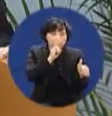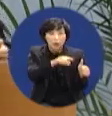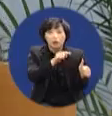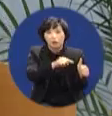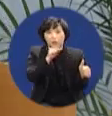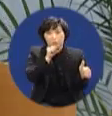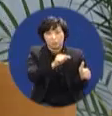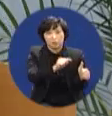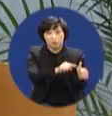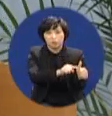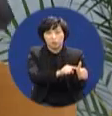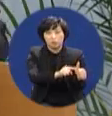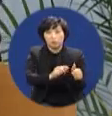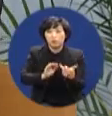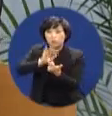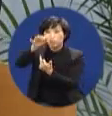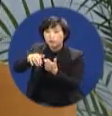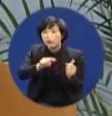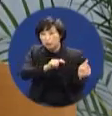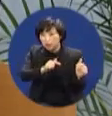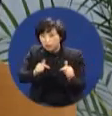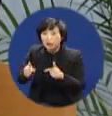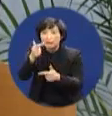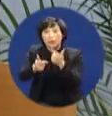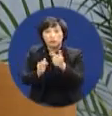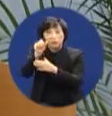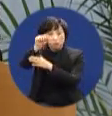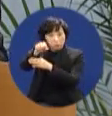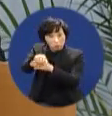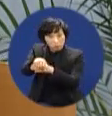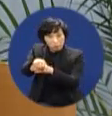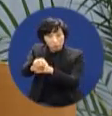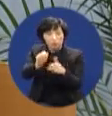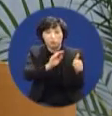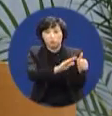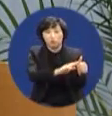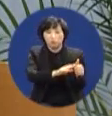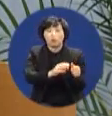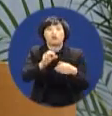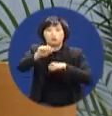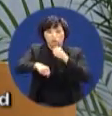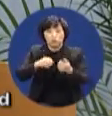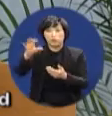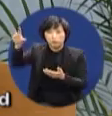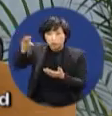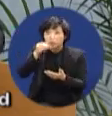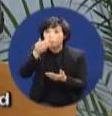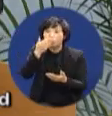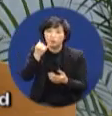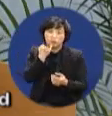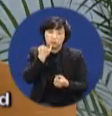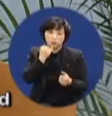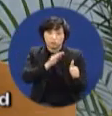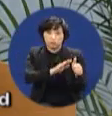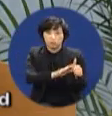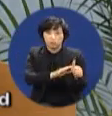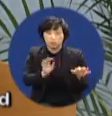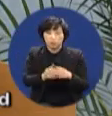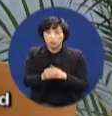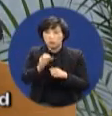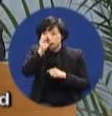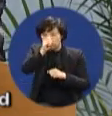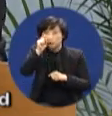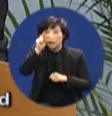가라사대 동산 각종 나무의 실과는 네가 임의로 먹되